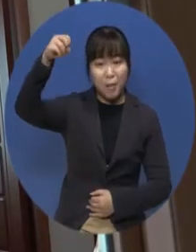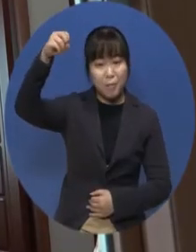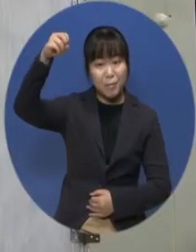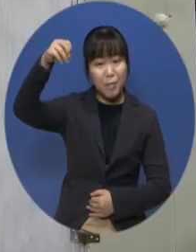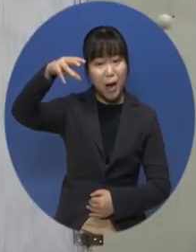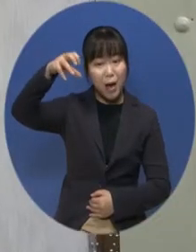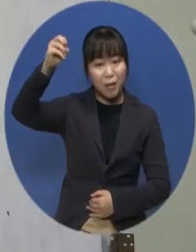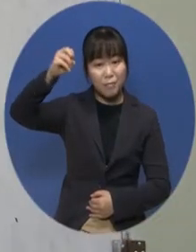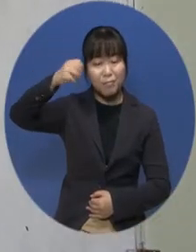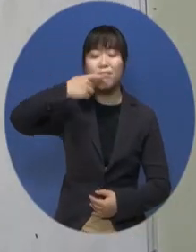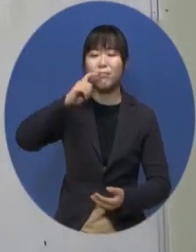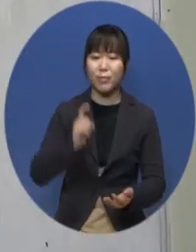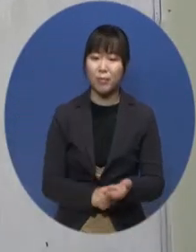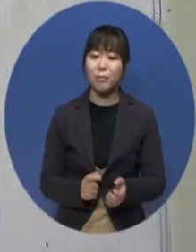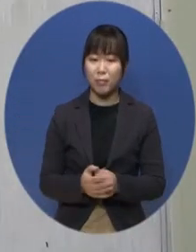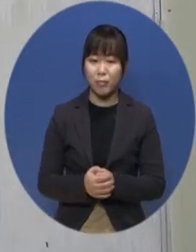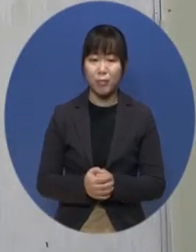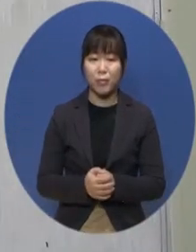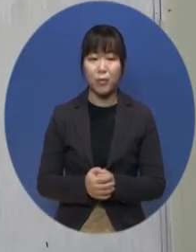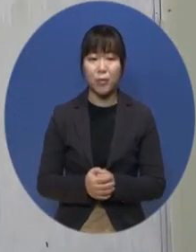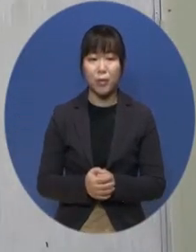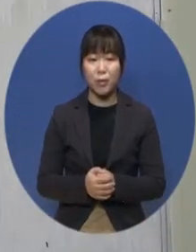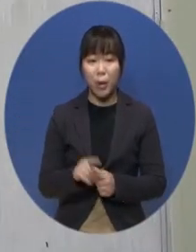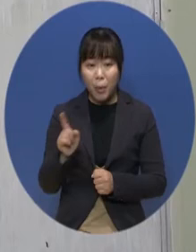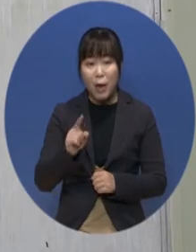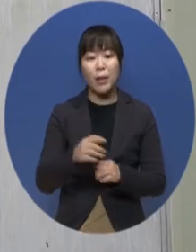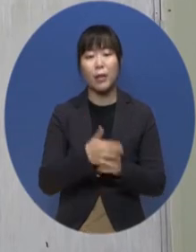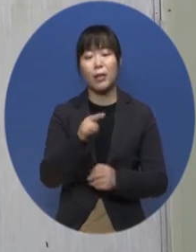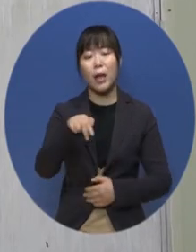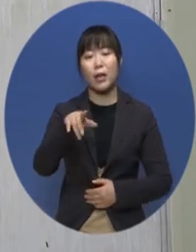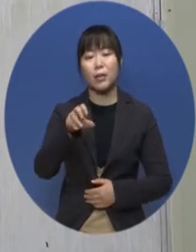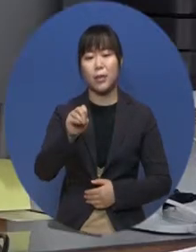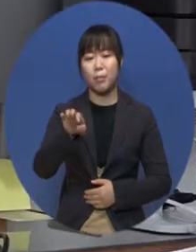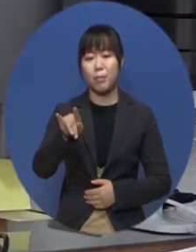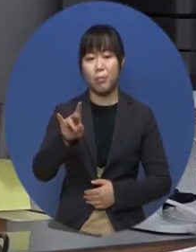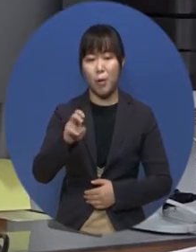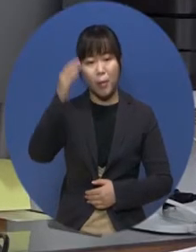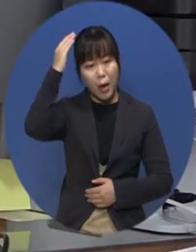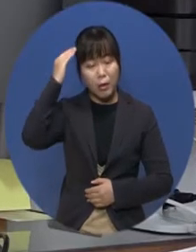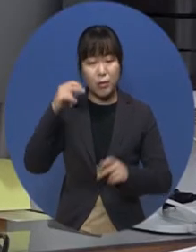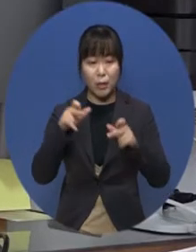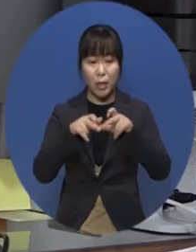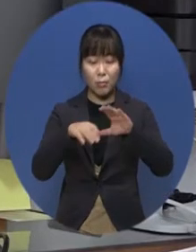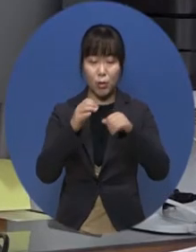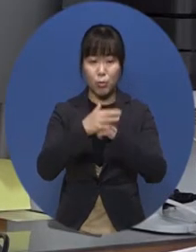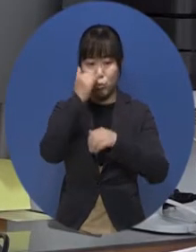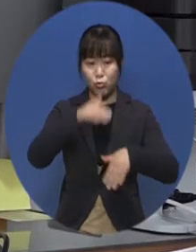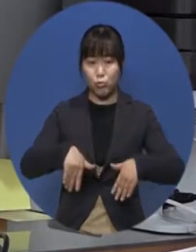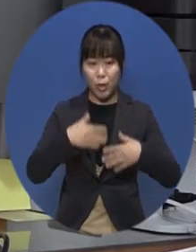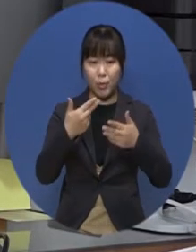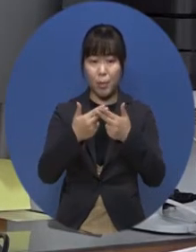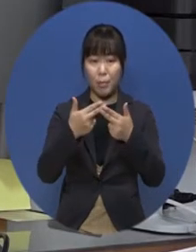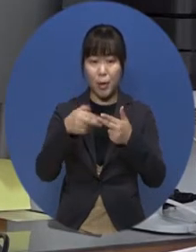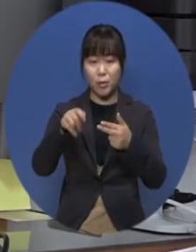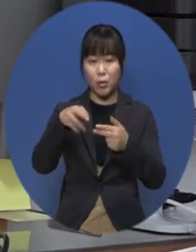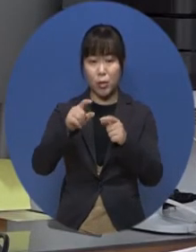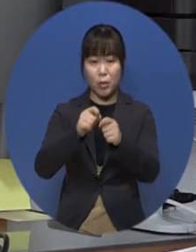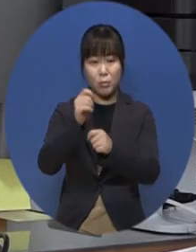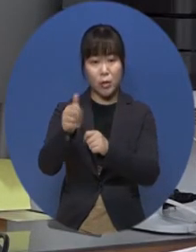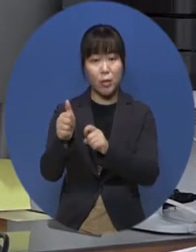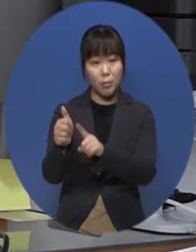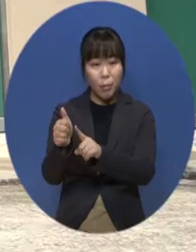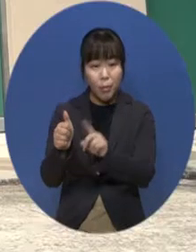있습니다. 이 미담의 주인공은 나상범 한국장애인문화충남협회 서천지부장. 나